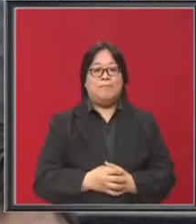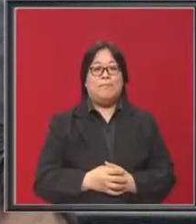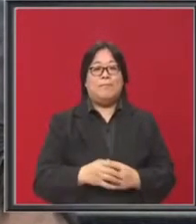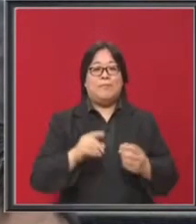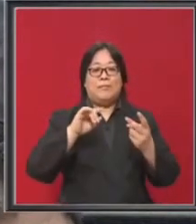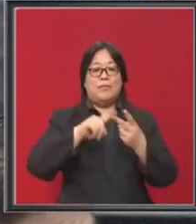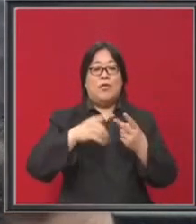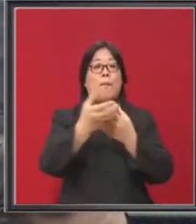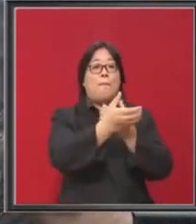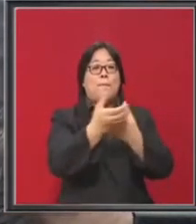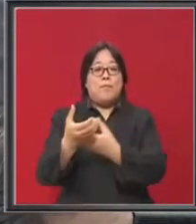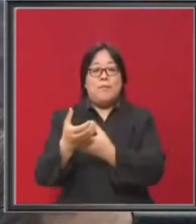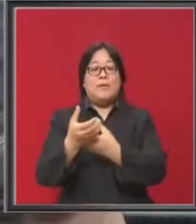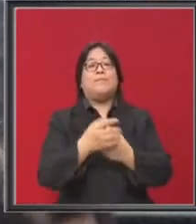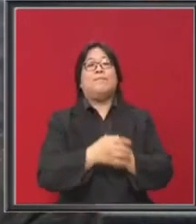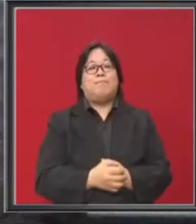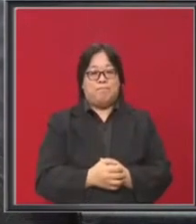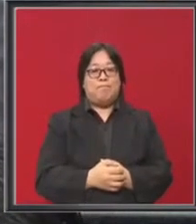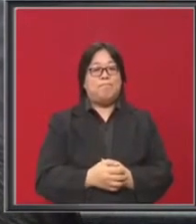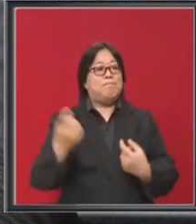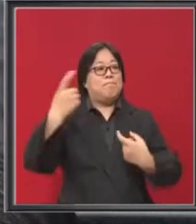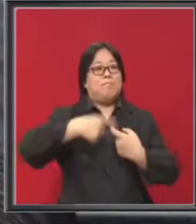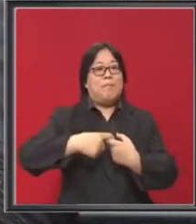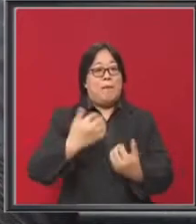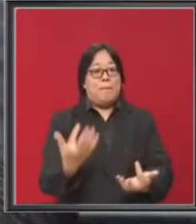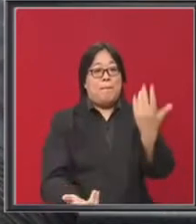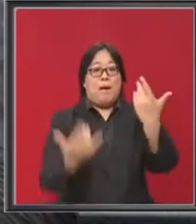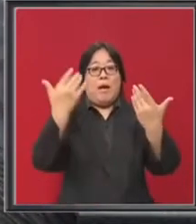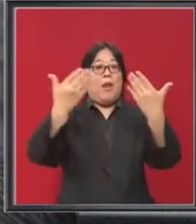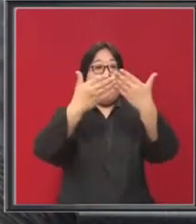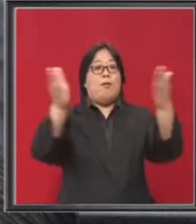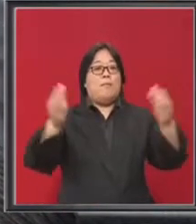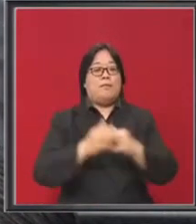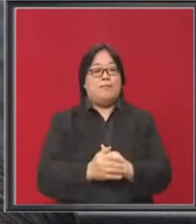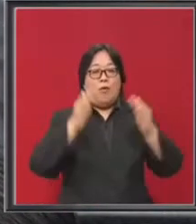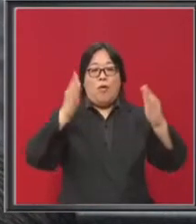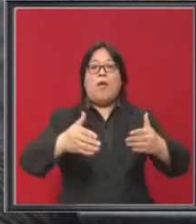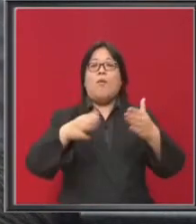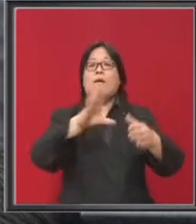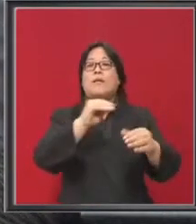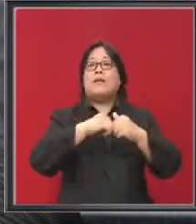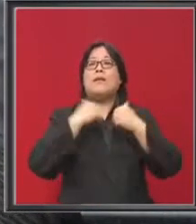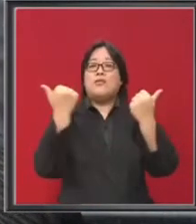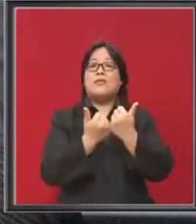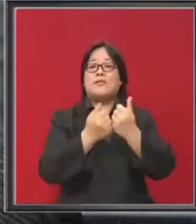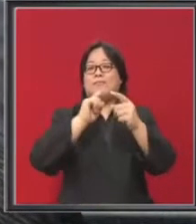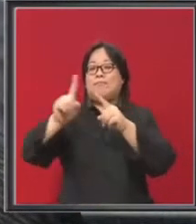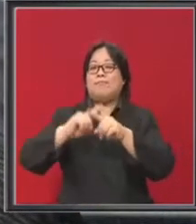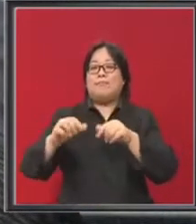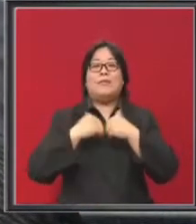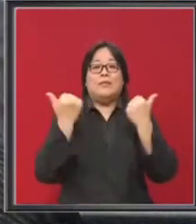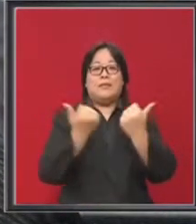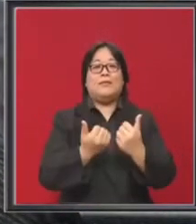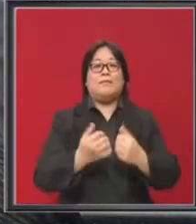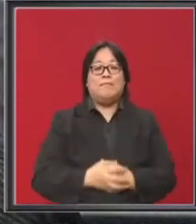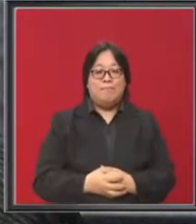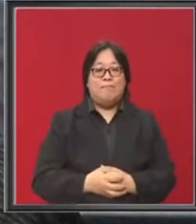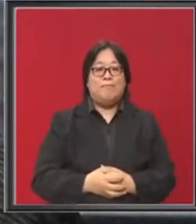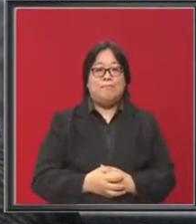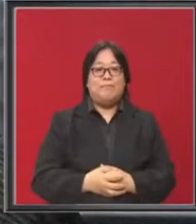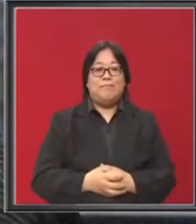jabatan Bombo dan penyelamat berkaitan dengan pembakaran terbuka orang awam dan agensi dan Regency